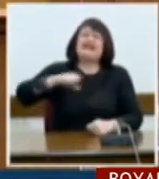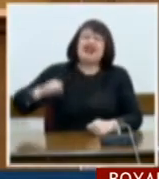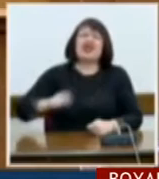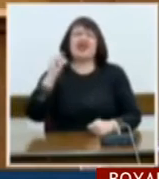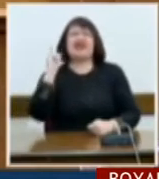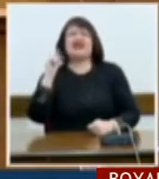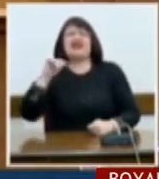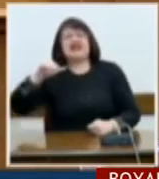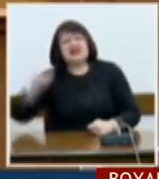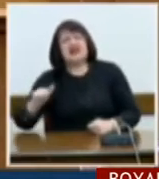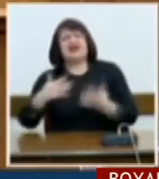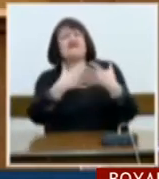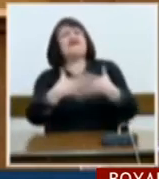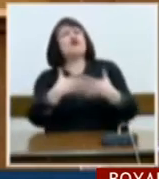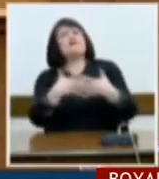βιομηχανοί πιο πρόσφατα,